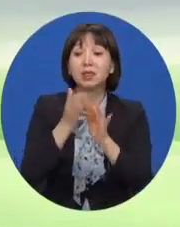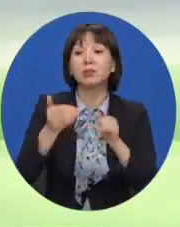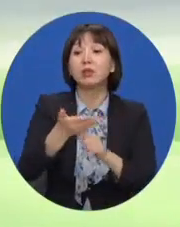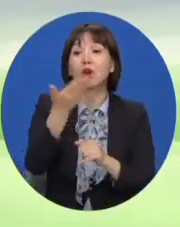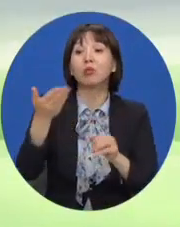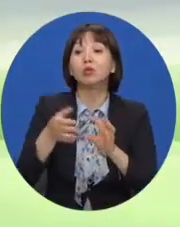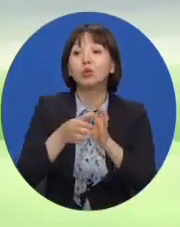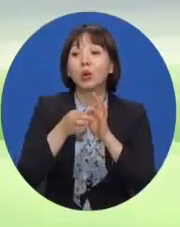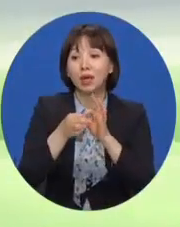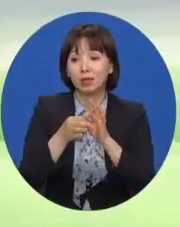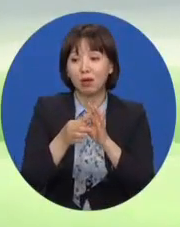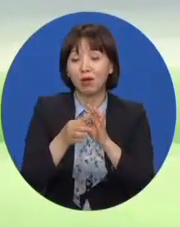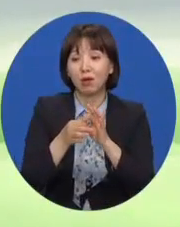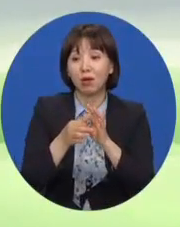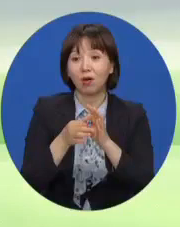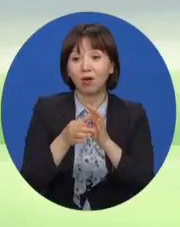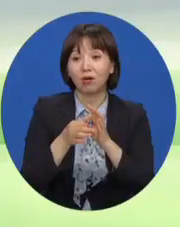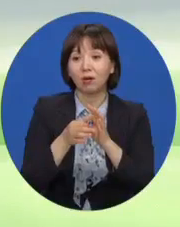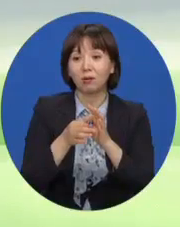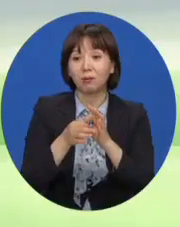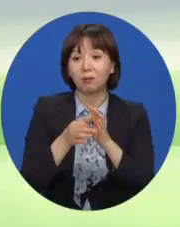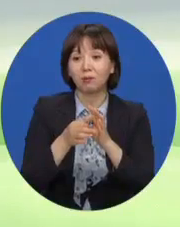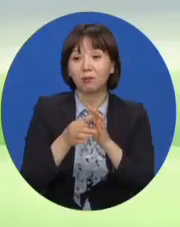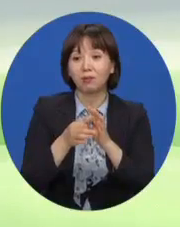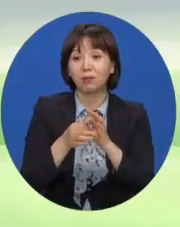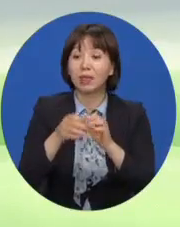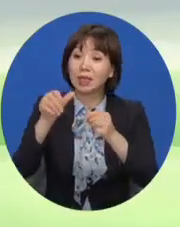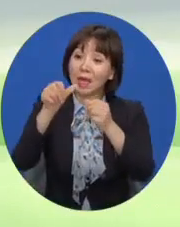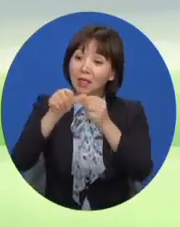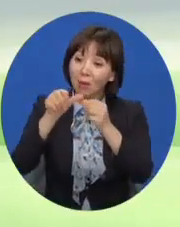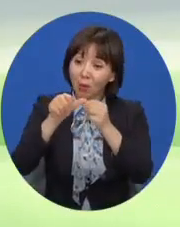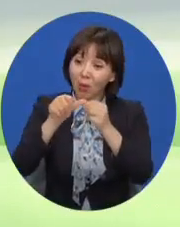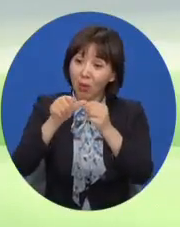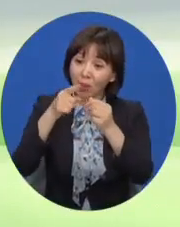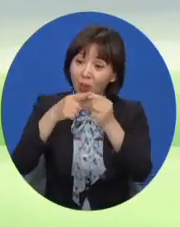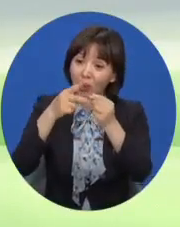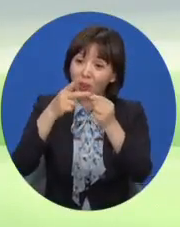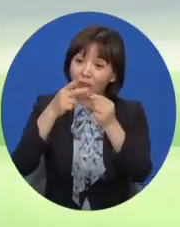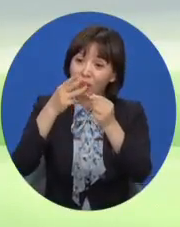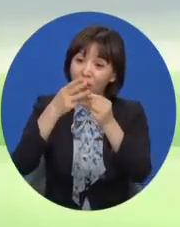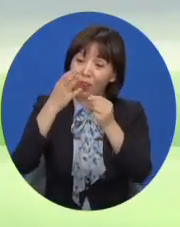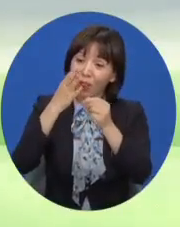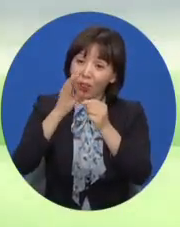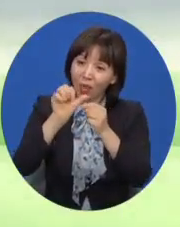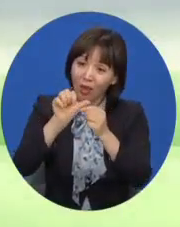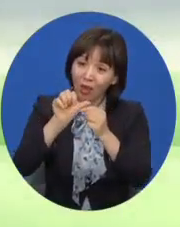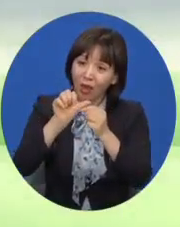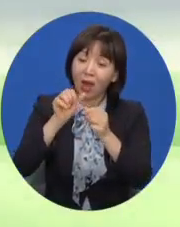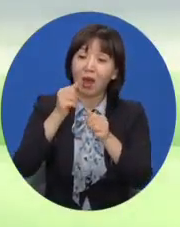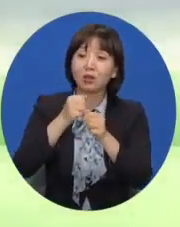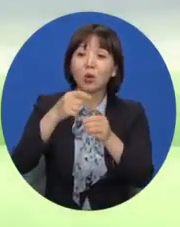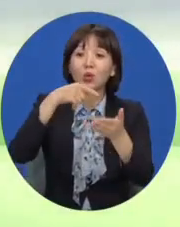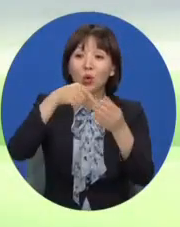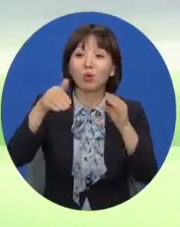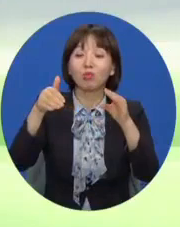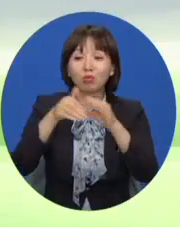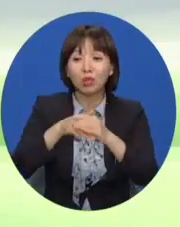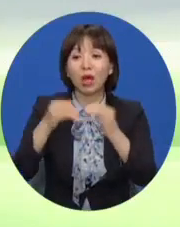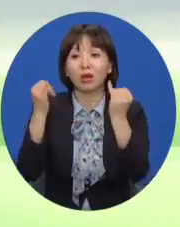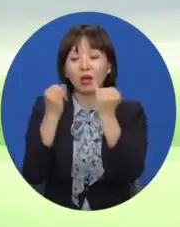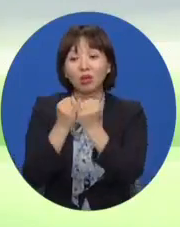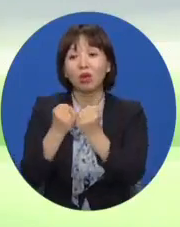통해서 어떤 보도를 통해서 다섯 번에 걸쳐서 교육, 문화, 정책, 여성, 또 아동,